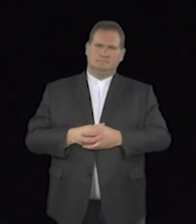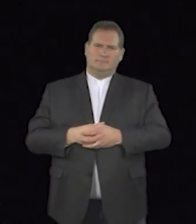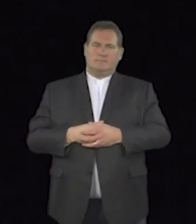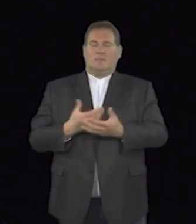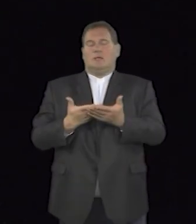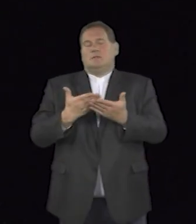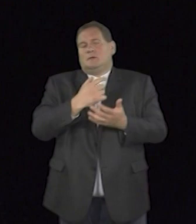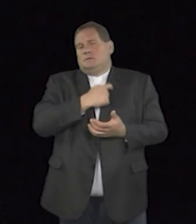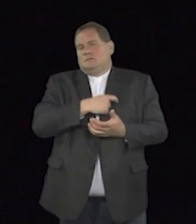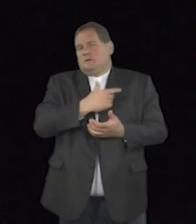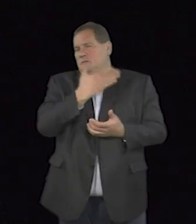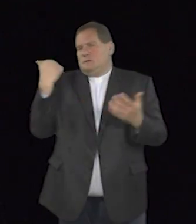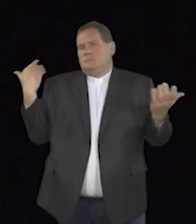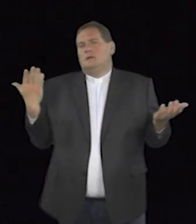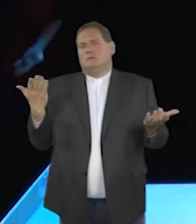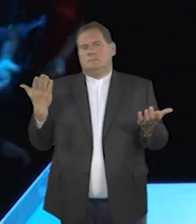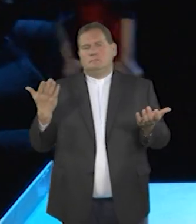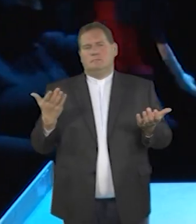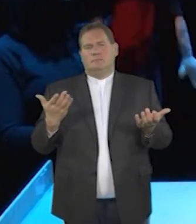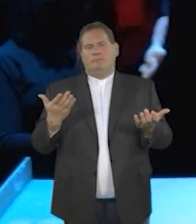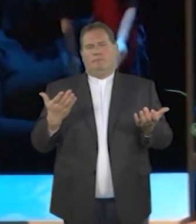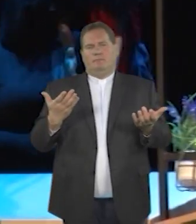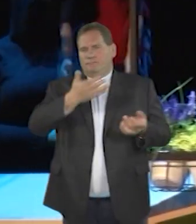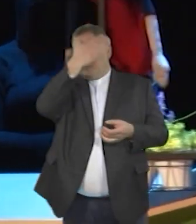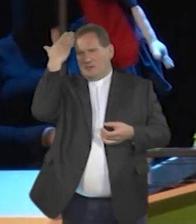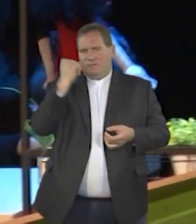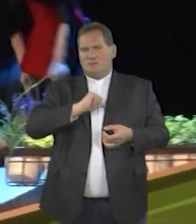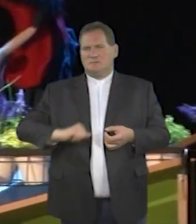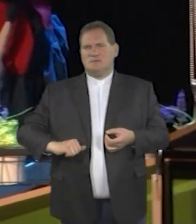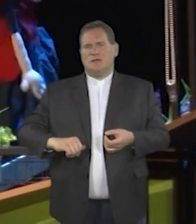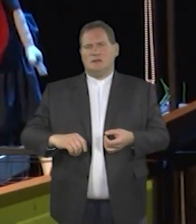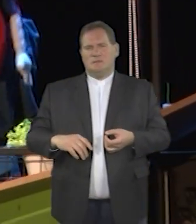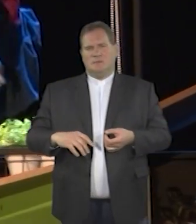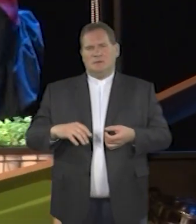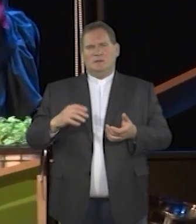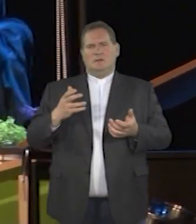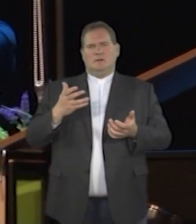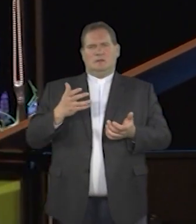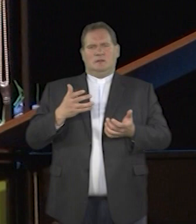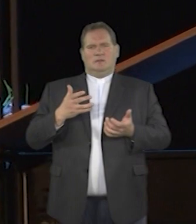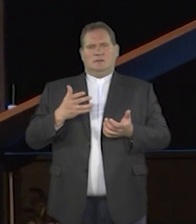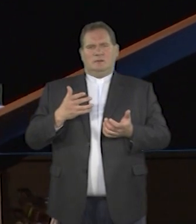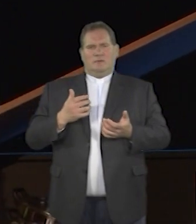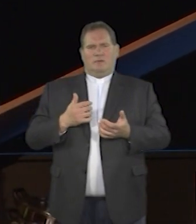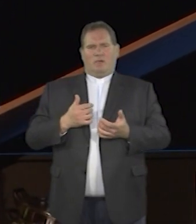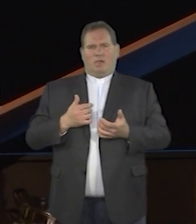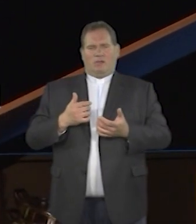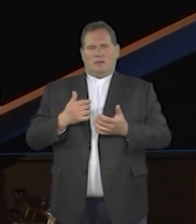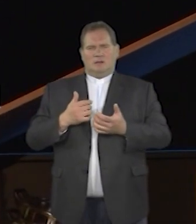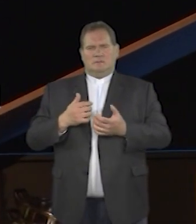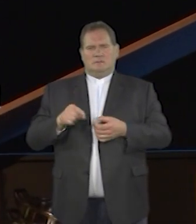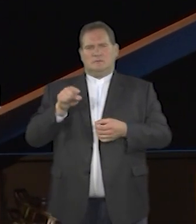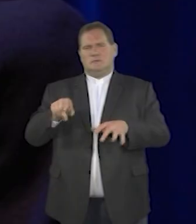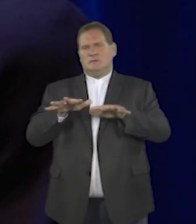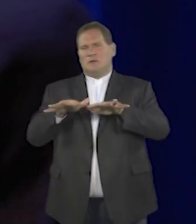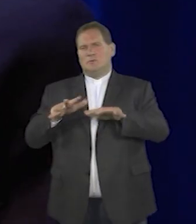Czemuż serca nie mają? Och, nie wiedzą sami. Wszak ja z tylu przymiotami, z tylu